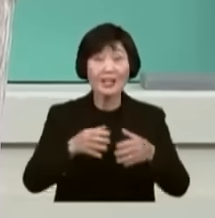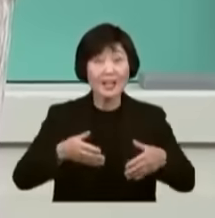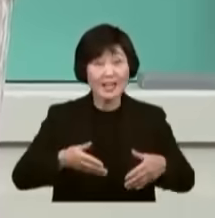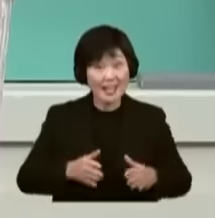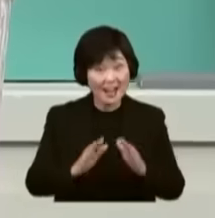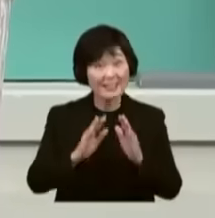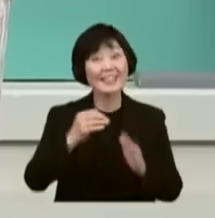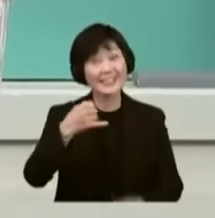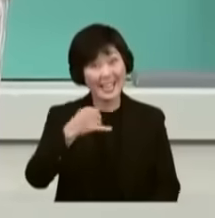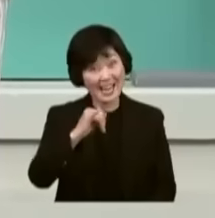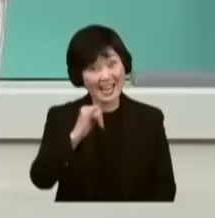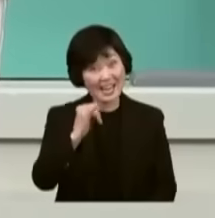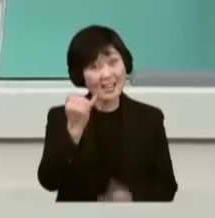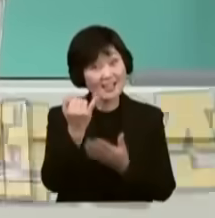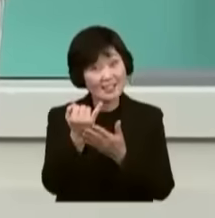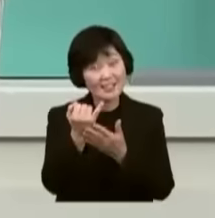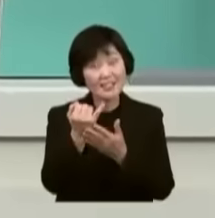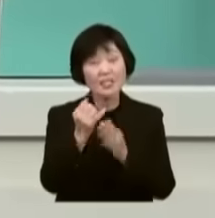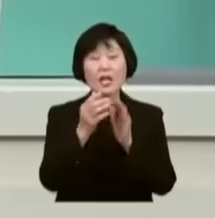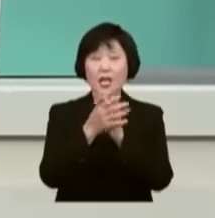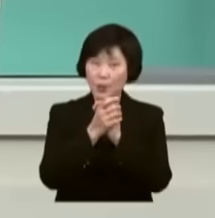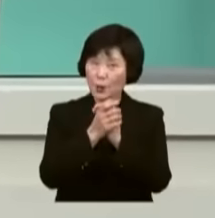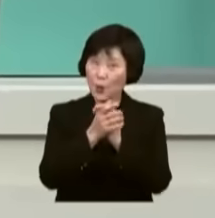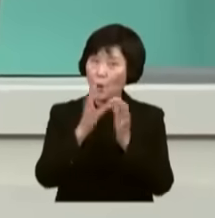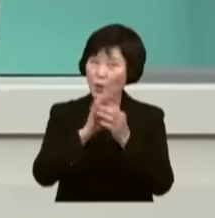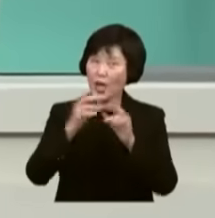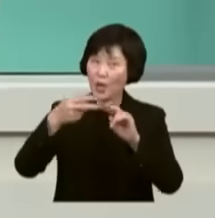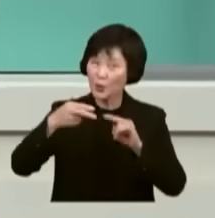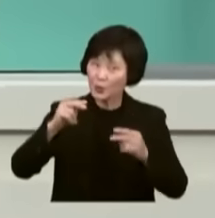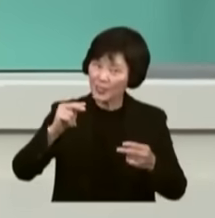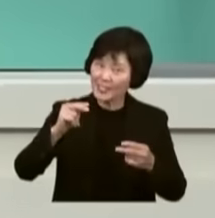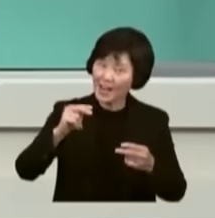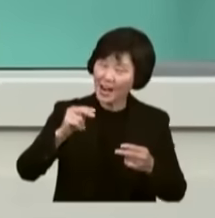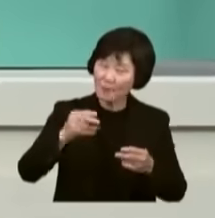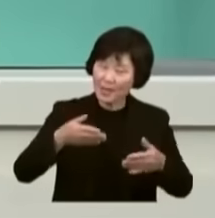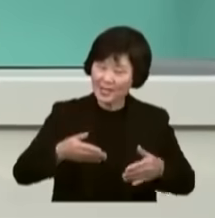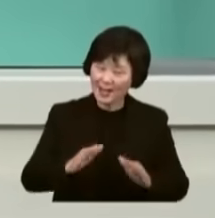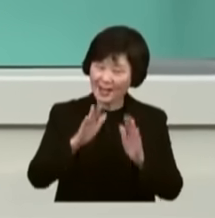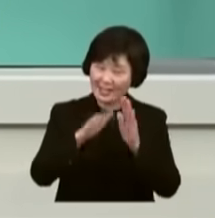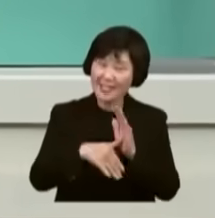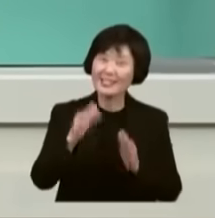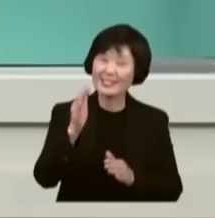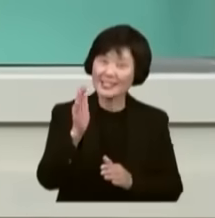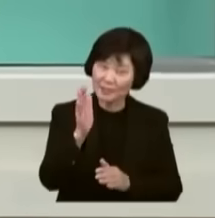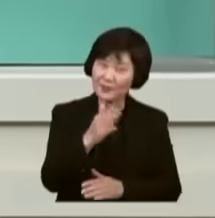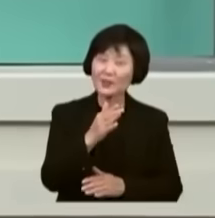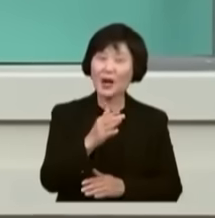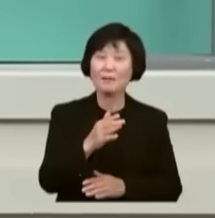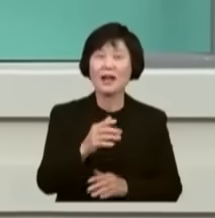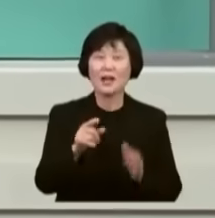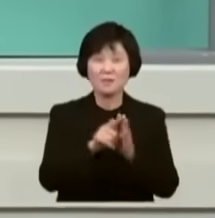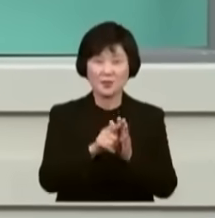태어나신 따님이시잖아요. 그래서 이제 그 기도의 유전자가 그렇지. 날 때부터 강력하게 하나님께서 주셔서 그리고 또